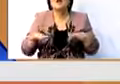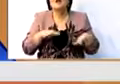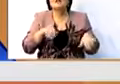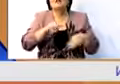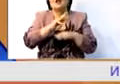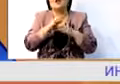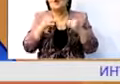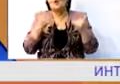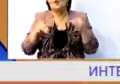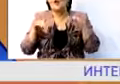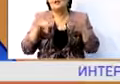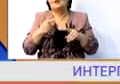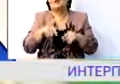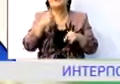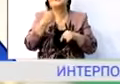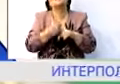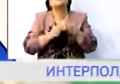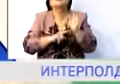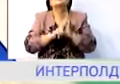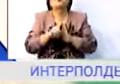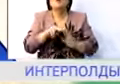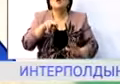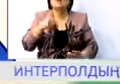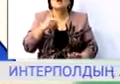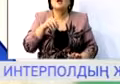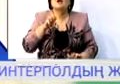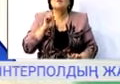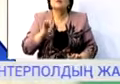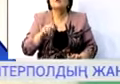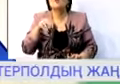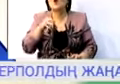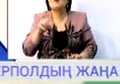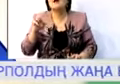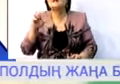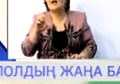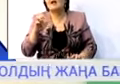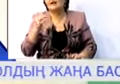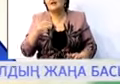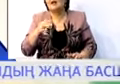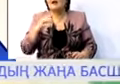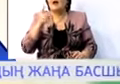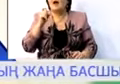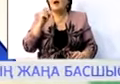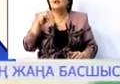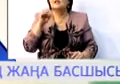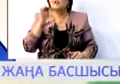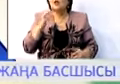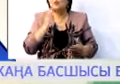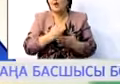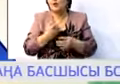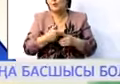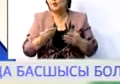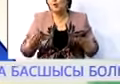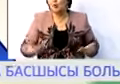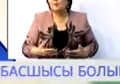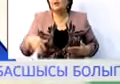қамтылмақ. Бүгінгі шара соның бастауы. Пайғамбарымыз Мұхаммед алейхиссаламның сахих хадисі бар, яғни осы өмірде